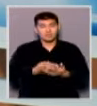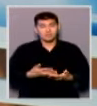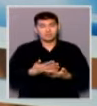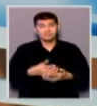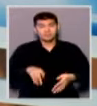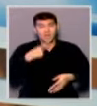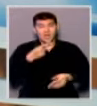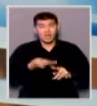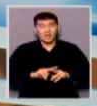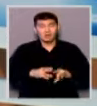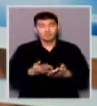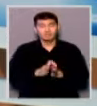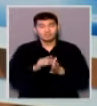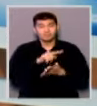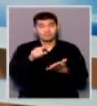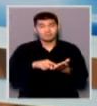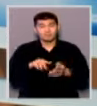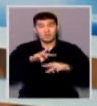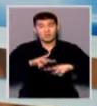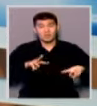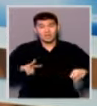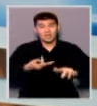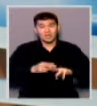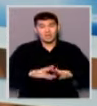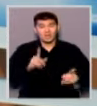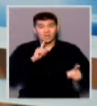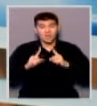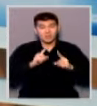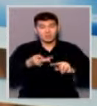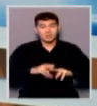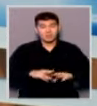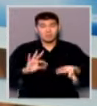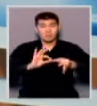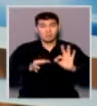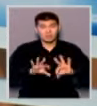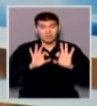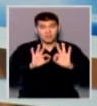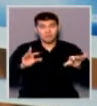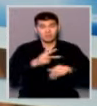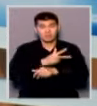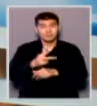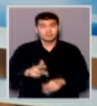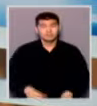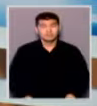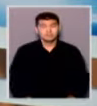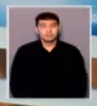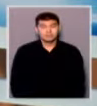трибун, обращался с запросом к премьер-министру на заседаниях Мажилиса. Подробнее об этом в следующем сюжете.